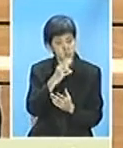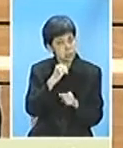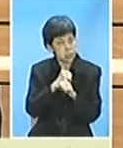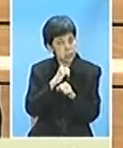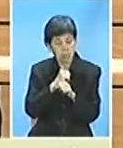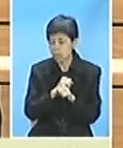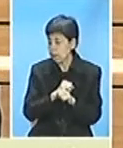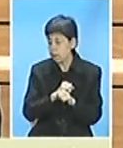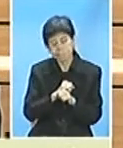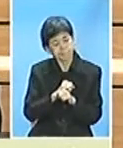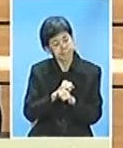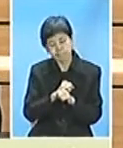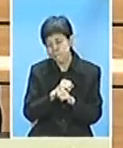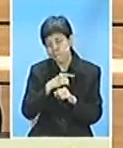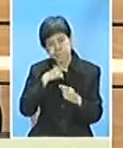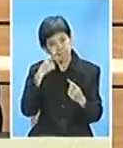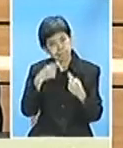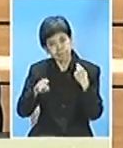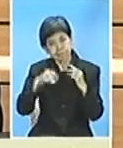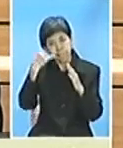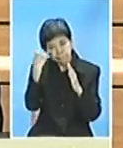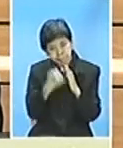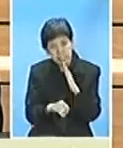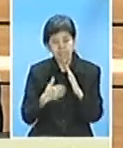าที่ผิดพลาดนั่นคื